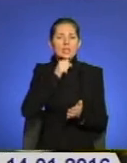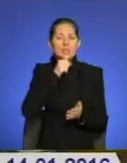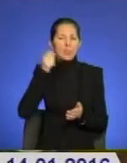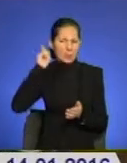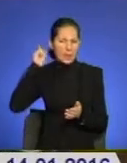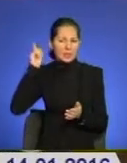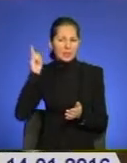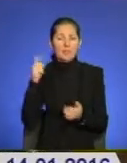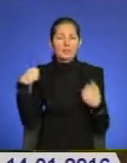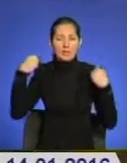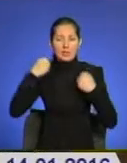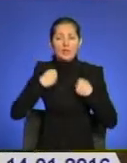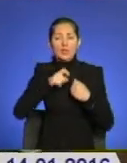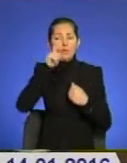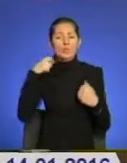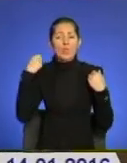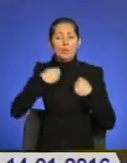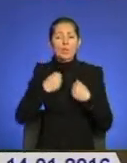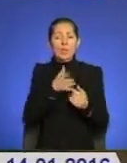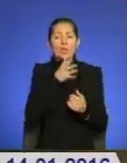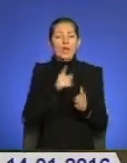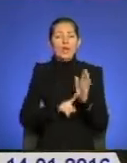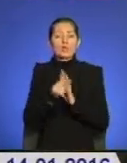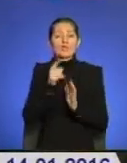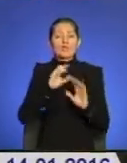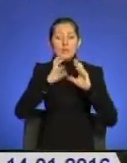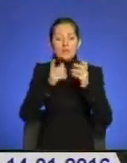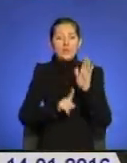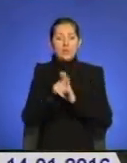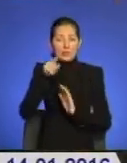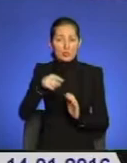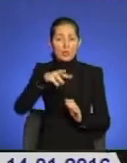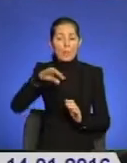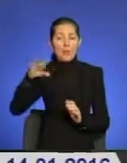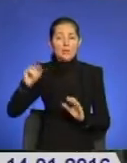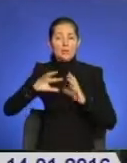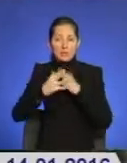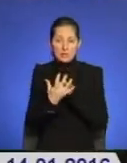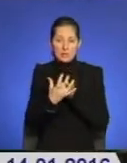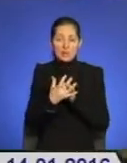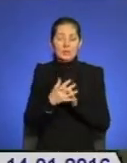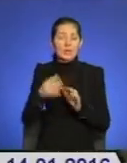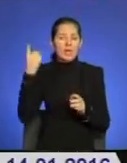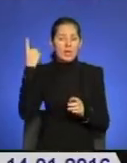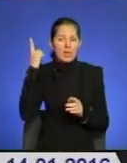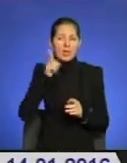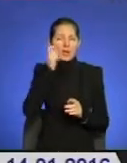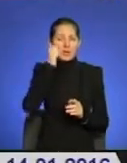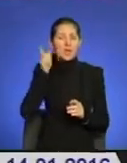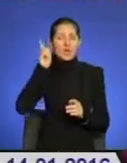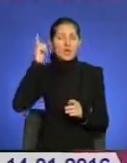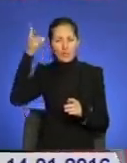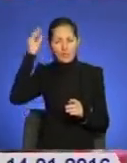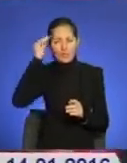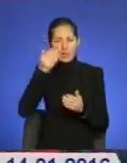друзів. Відколи світ стоїть, відтоді і Меланка на селі. Предки вважали, що перед Новим роком в космосі настає хаос. Звідси й